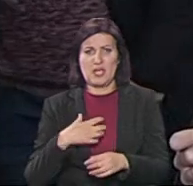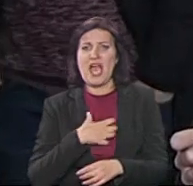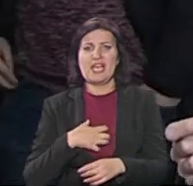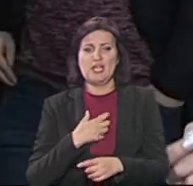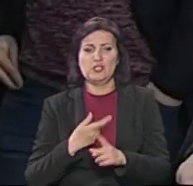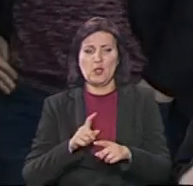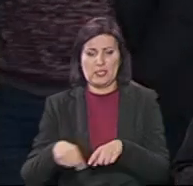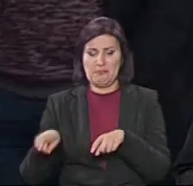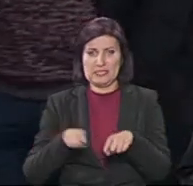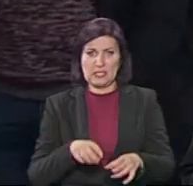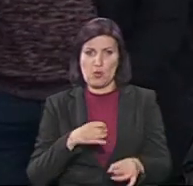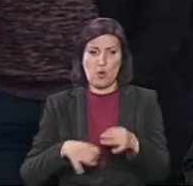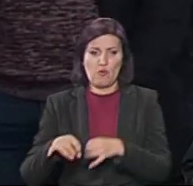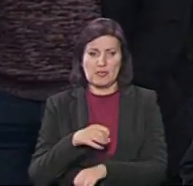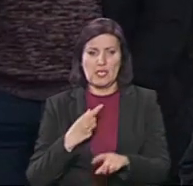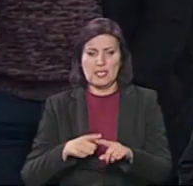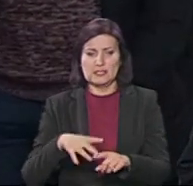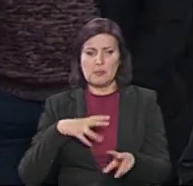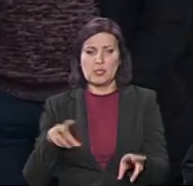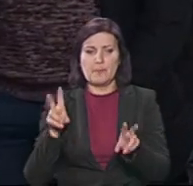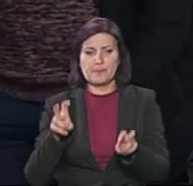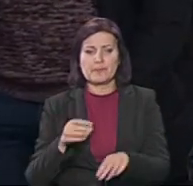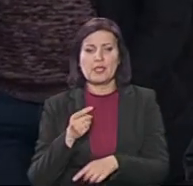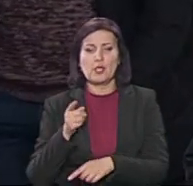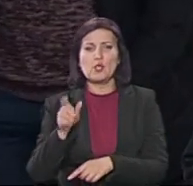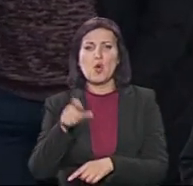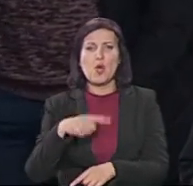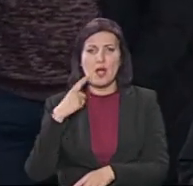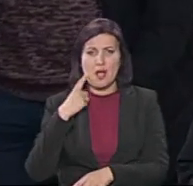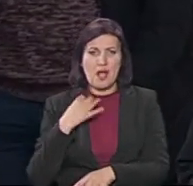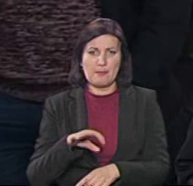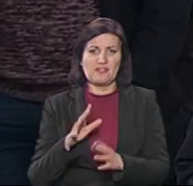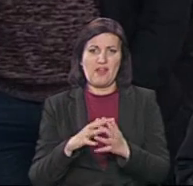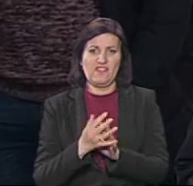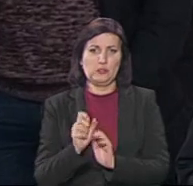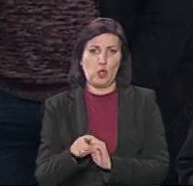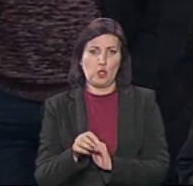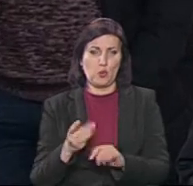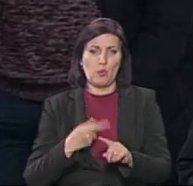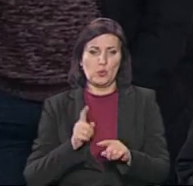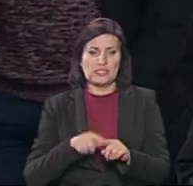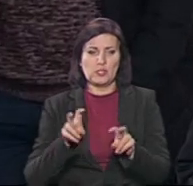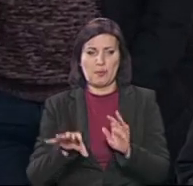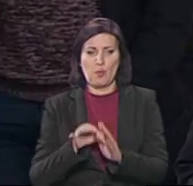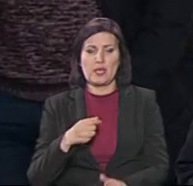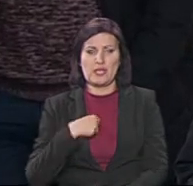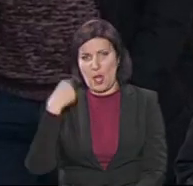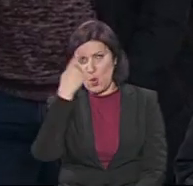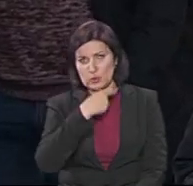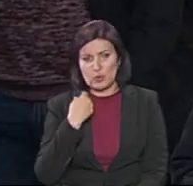ми сіли і обговорили. Це була тема його хамства в Золотому. І цю тему обрала я